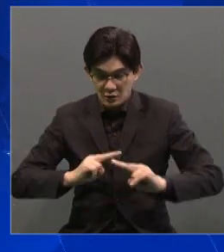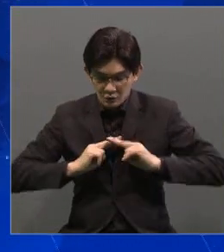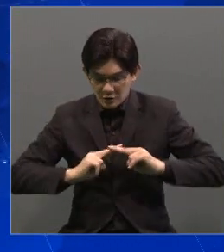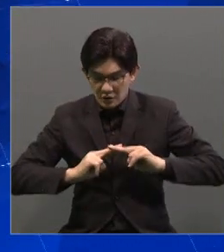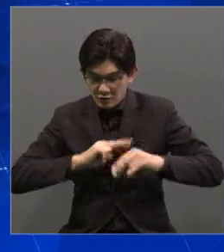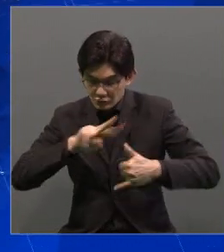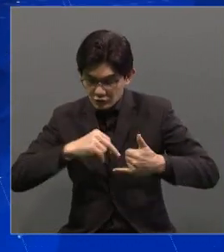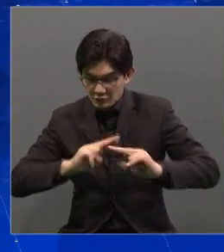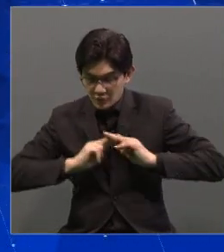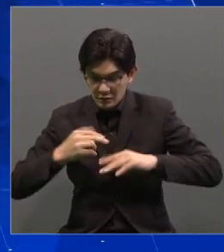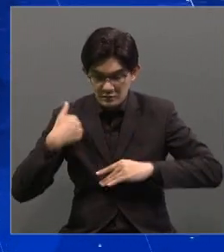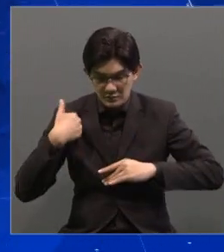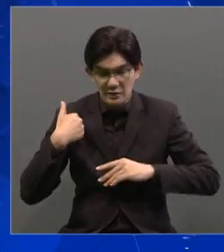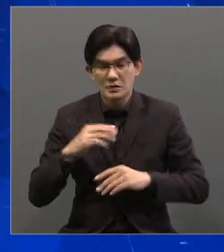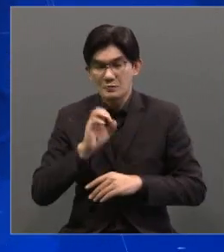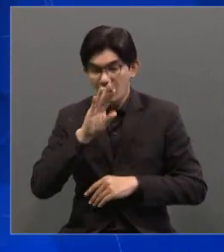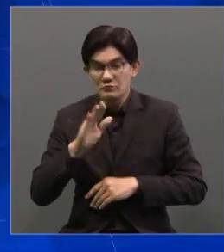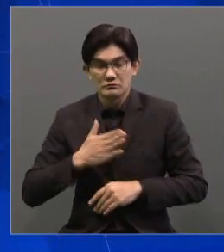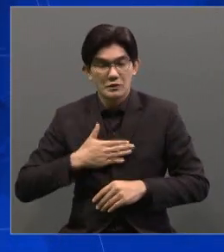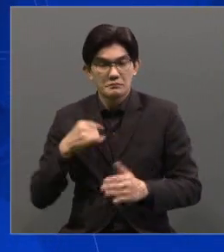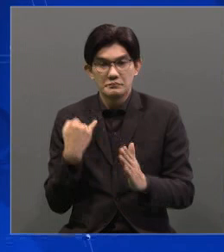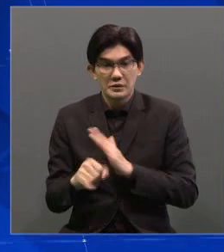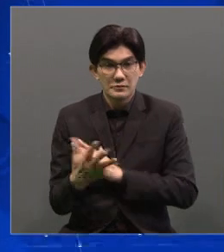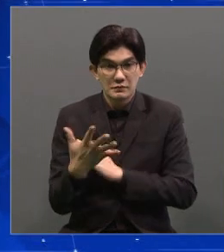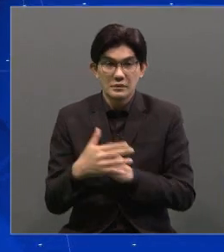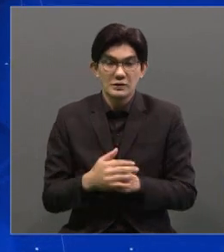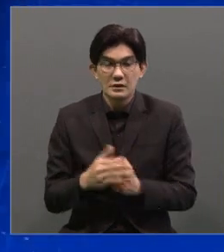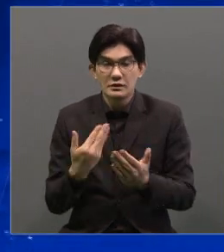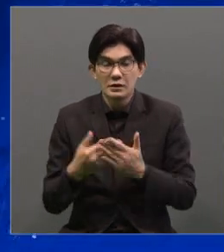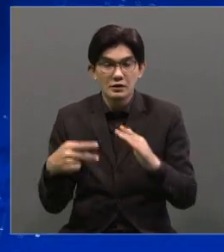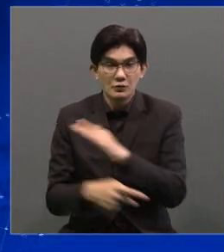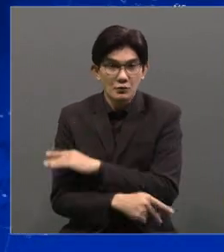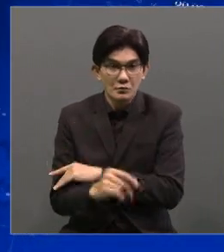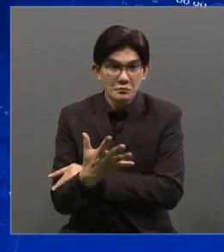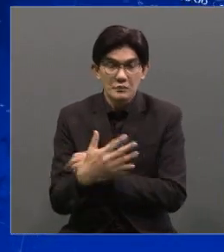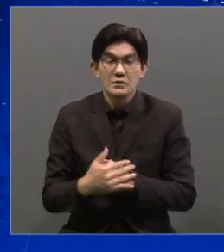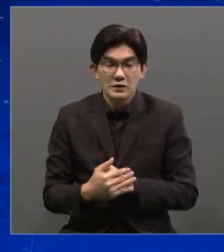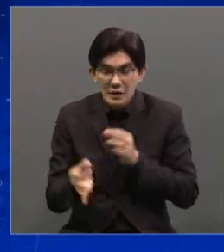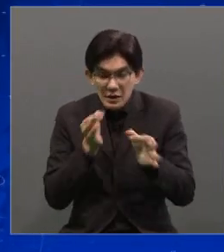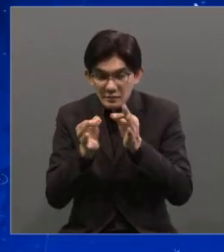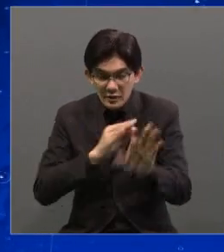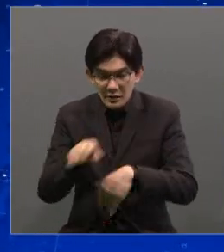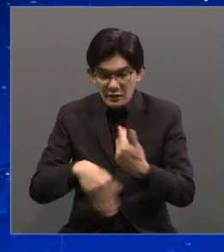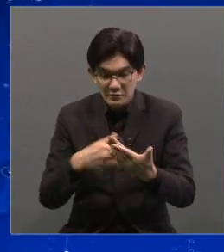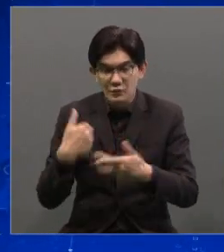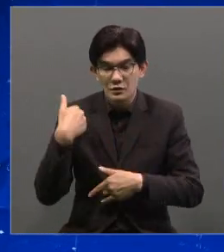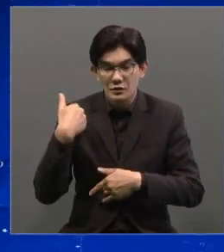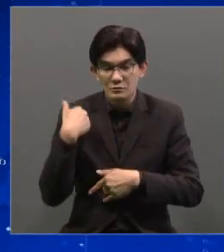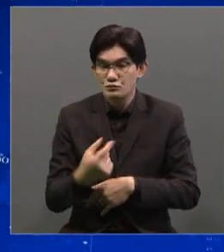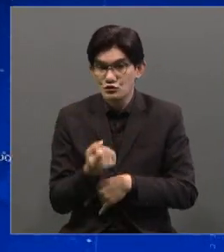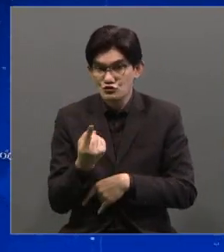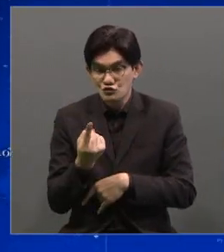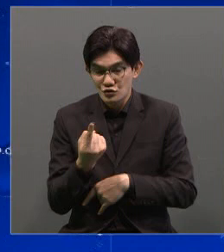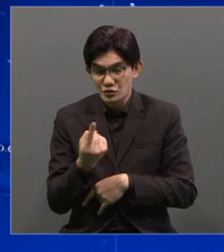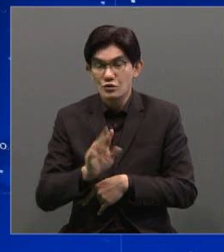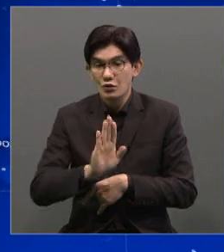เองและยืนยันว่าไม่ได้ทำผิดตามที่ถูกกล่าวหาไม่เคยฟอกเงินให้ใครจะชี้แจงทุกอย่างผ่านทาง Liveที่